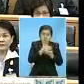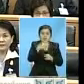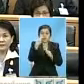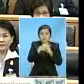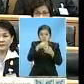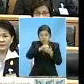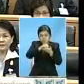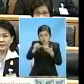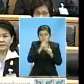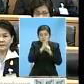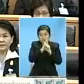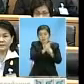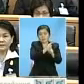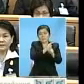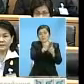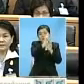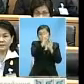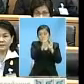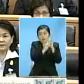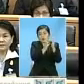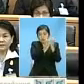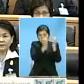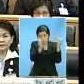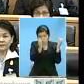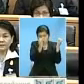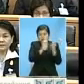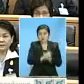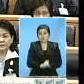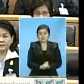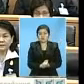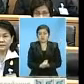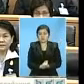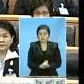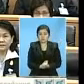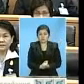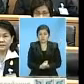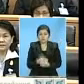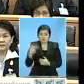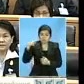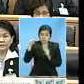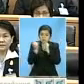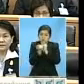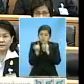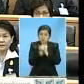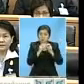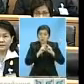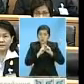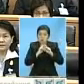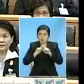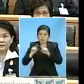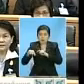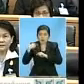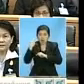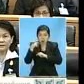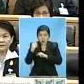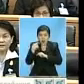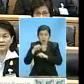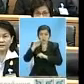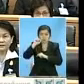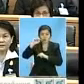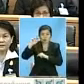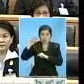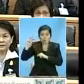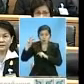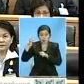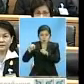รตามรัฐธรรมนูญมันเห็นชัดเจนว่าประโยชน์ทับซ้อนครับวุฒิสมาชิกแต่งตั้งท่านใดล่ะครับที่จะกล้าไปถอดถอนคนที่เลือกตัวเองเ